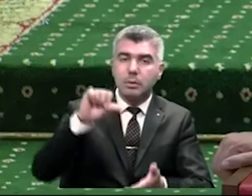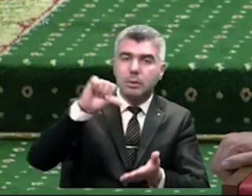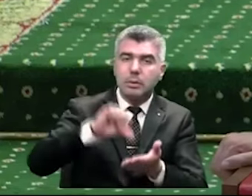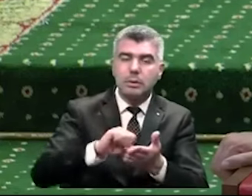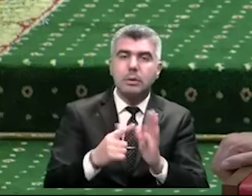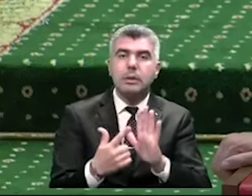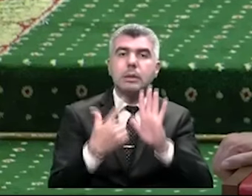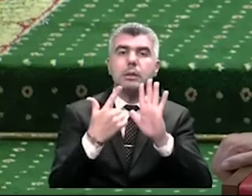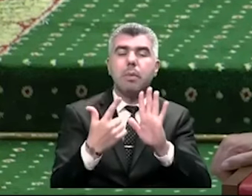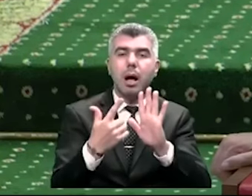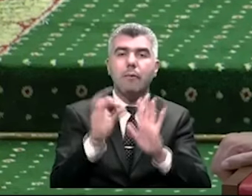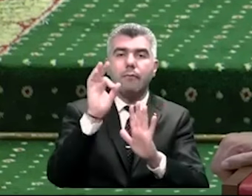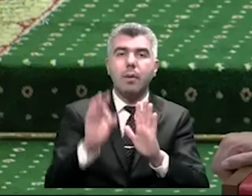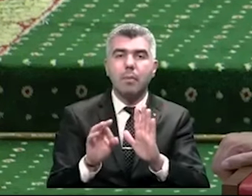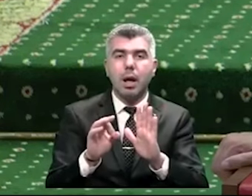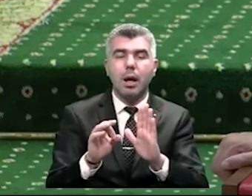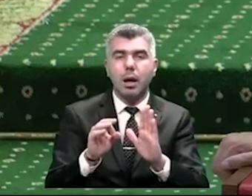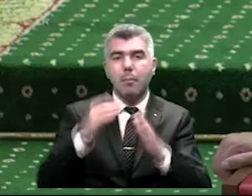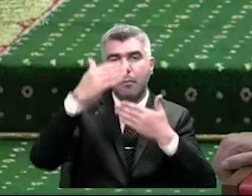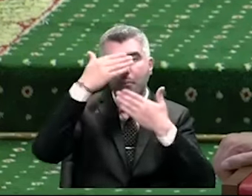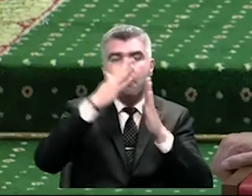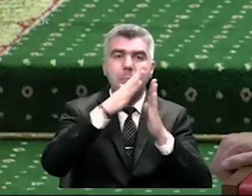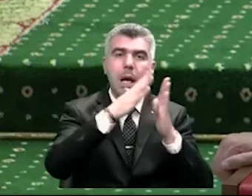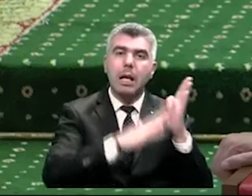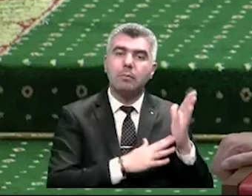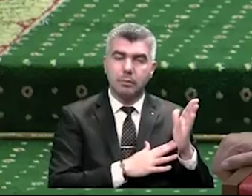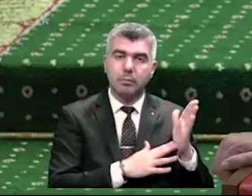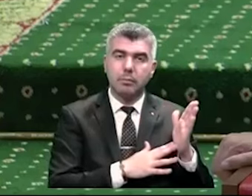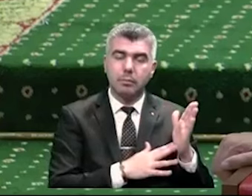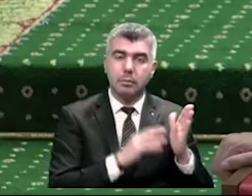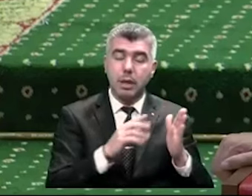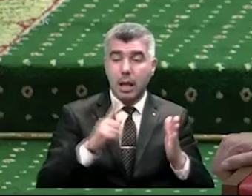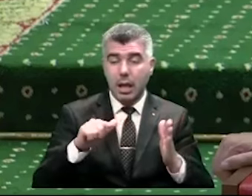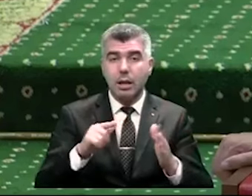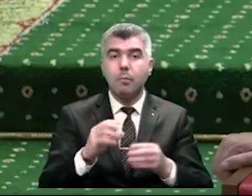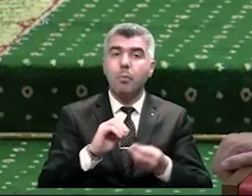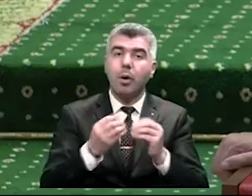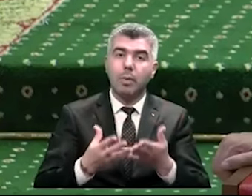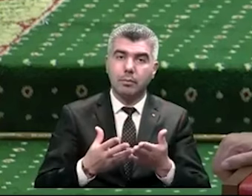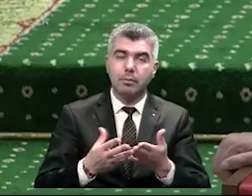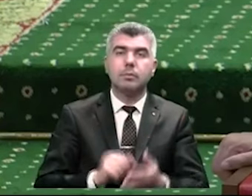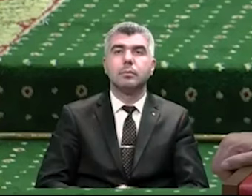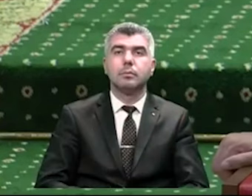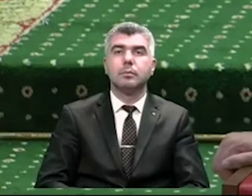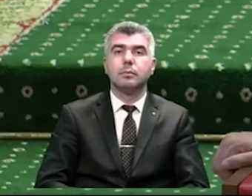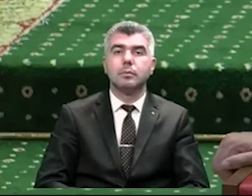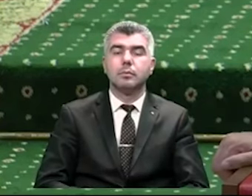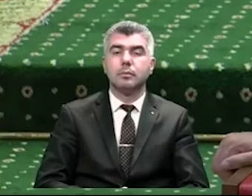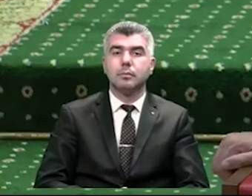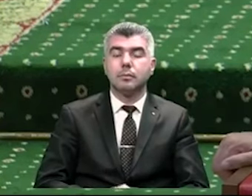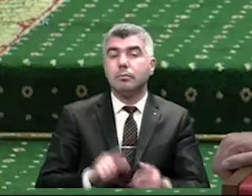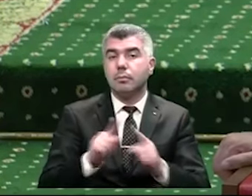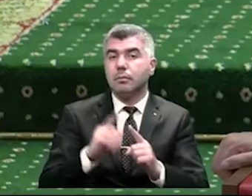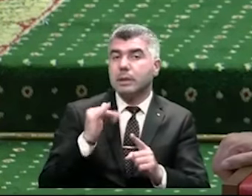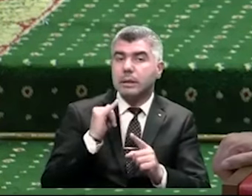7% ديال التراب الوطني وهذا في حد ذاته تشكل اشكاليه في هذا الاطار ولذلك من اجل ضمان